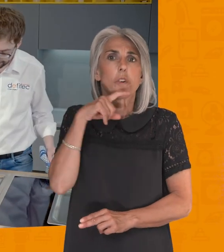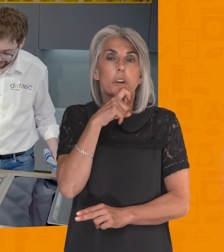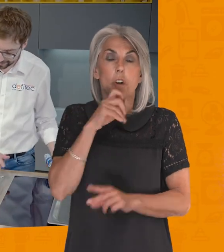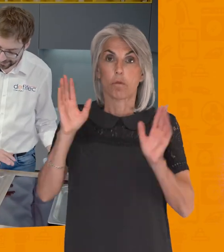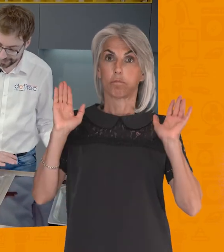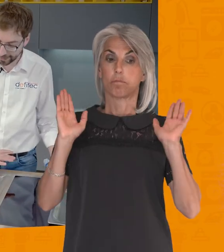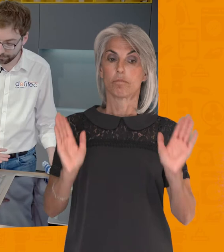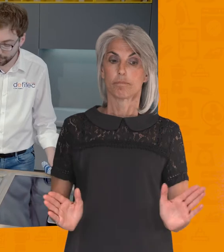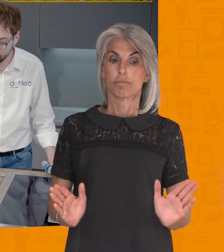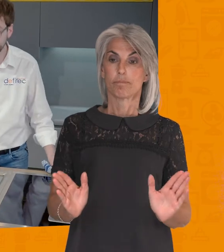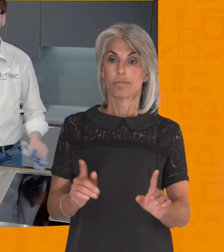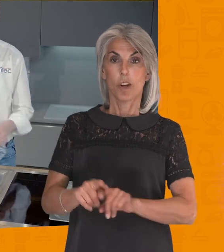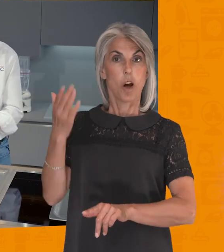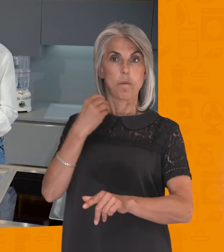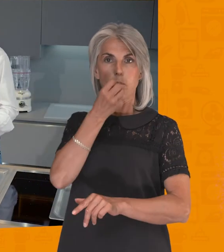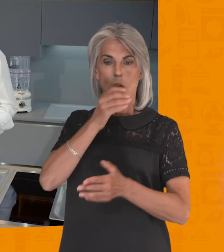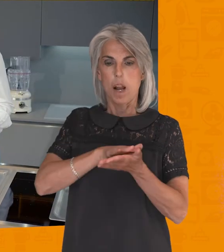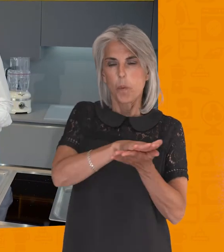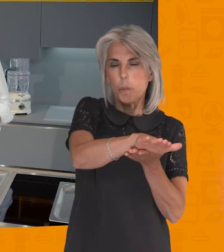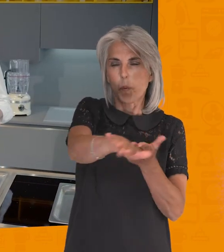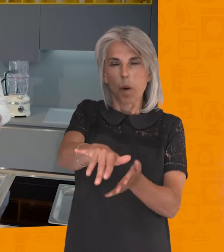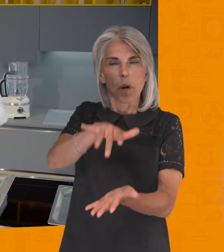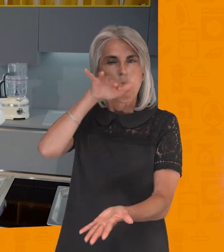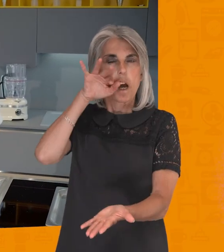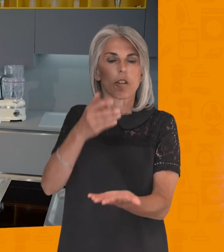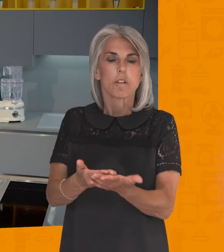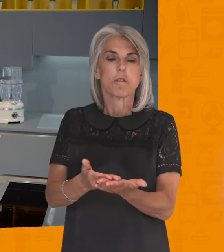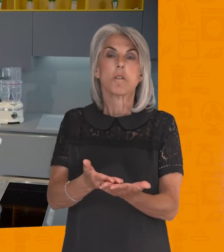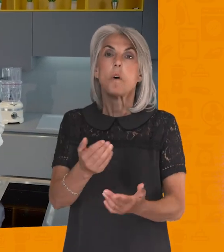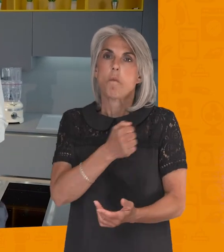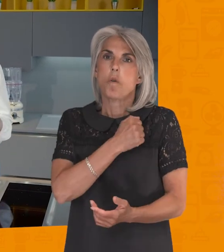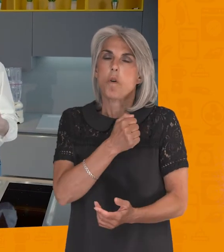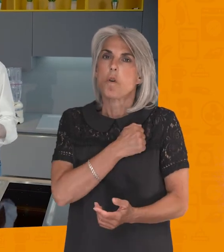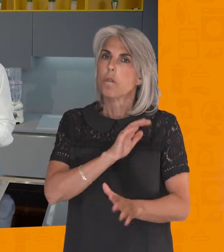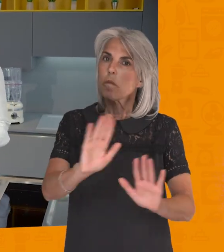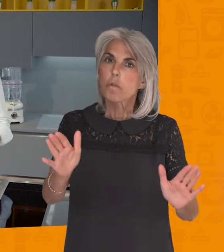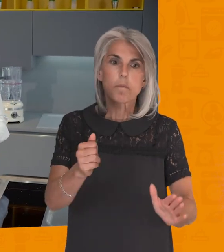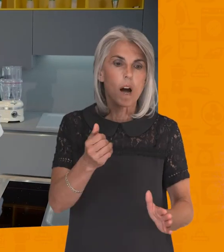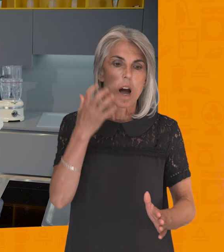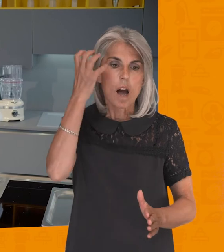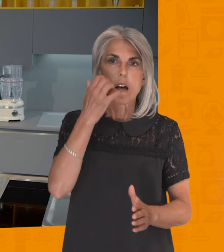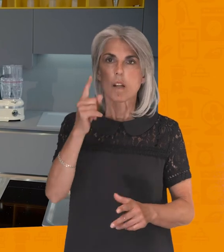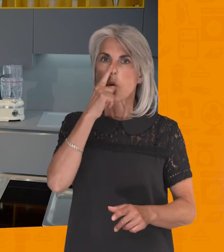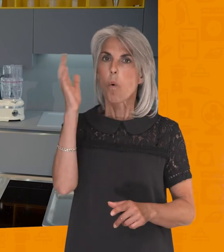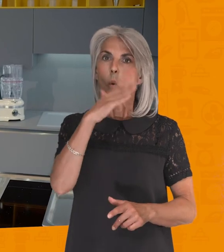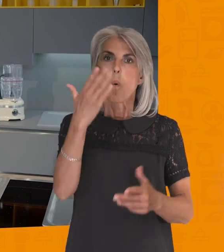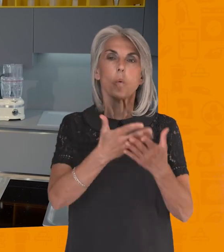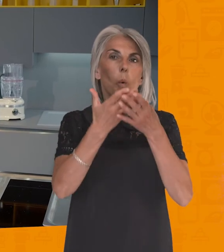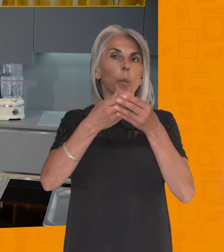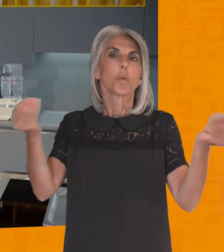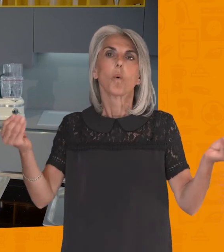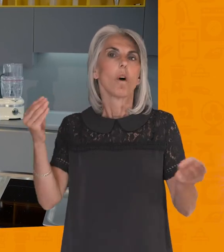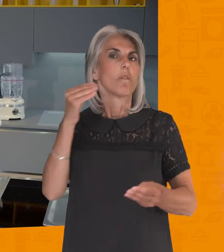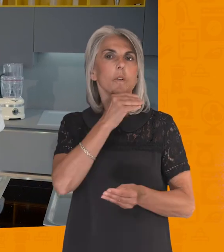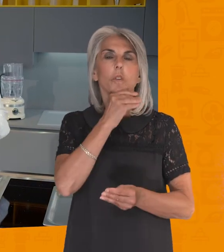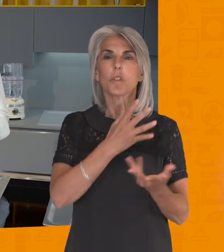votre teppanyaki et vous retrouvez une belle surface propre à chaque fois. Alors évidemment, si vous avez peur de l'odeur, ne vous inquiétez pas, les odeurs de